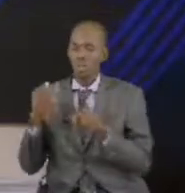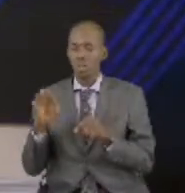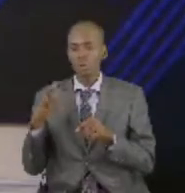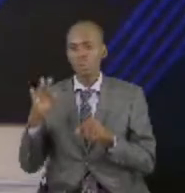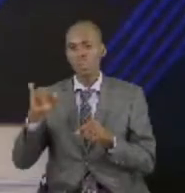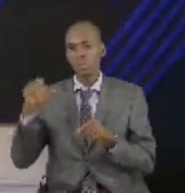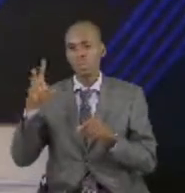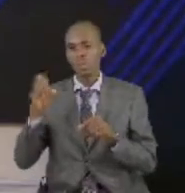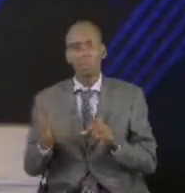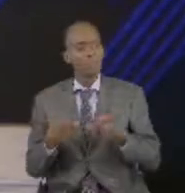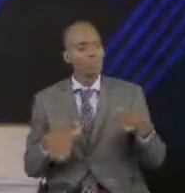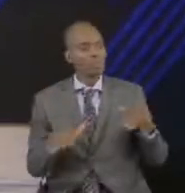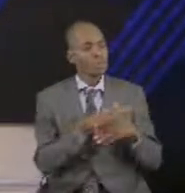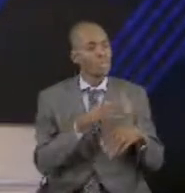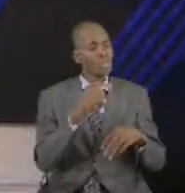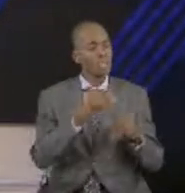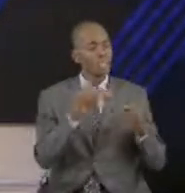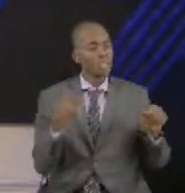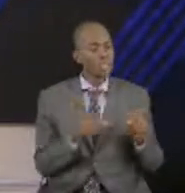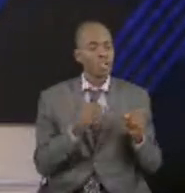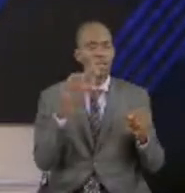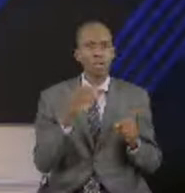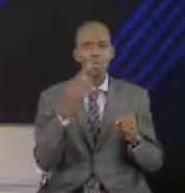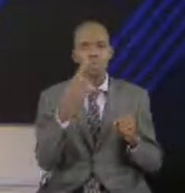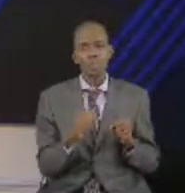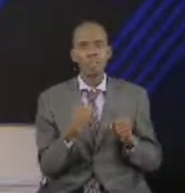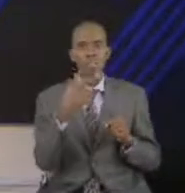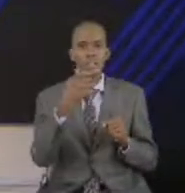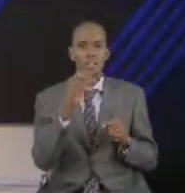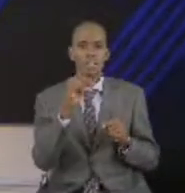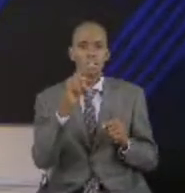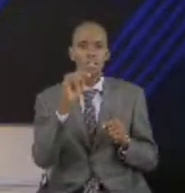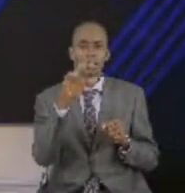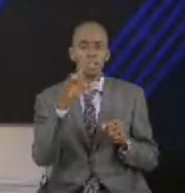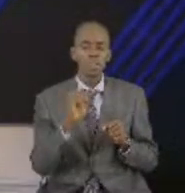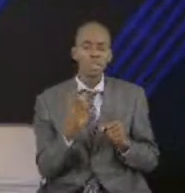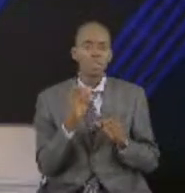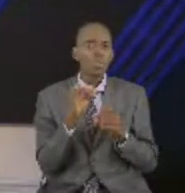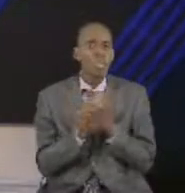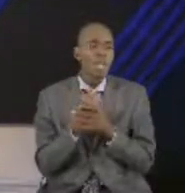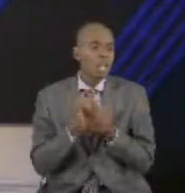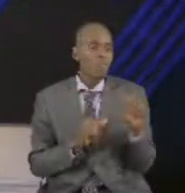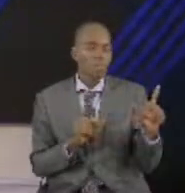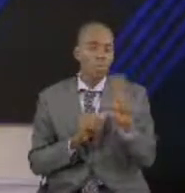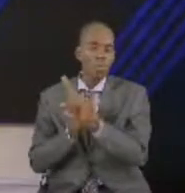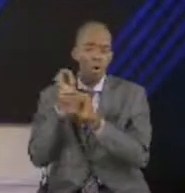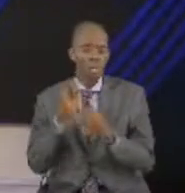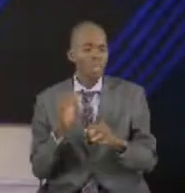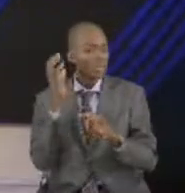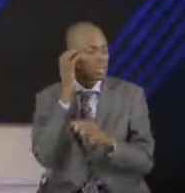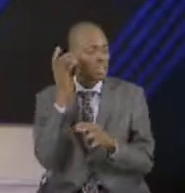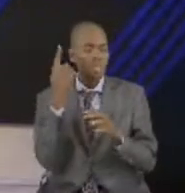le il a couvert la zone des païens avec eux tout le monde dans le monde entier puisse entendre l'évangile qui sauva